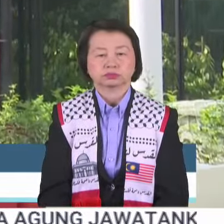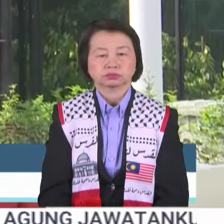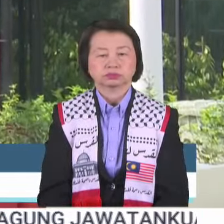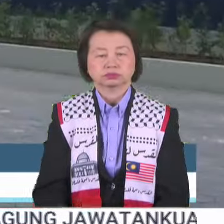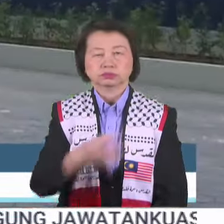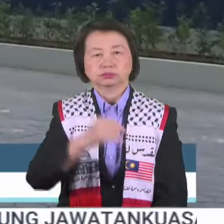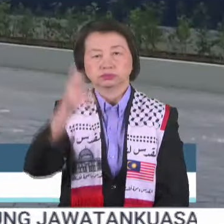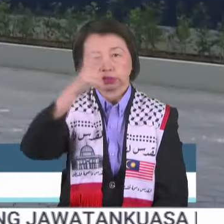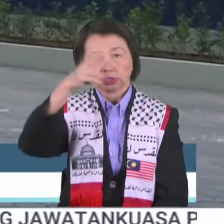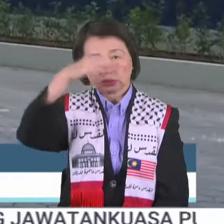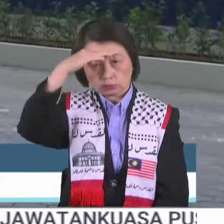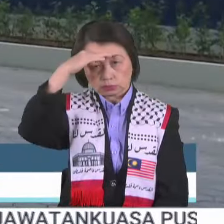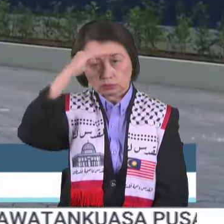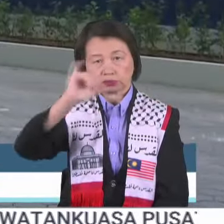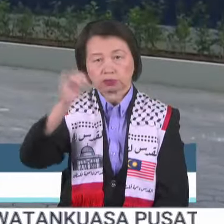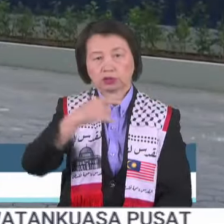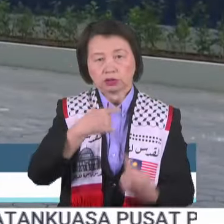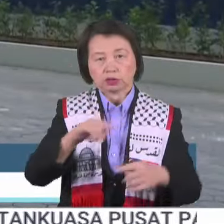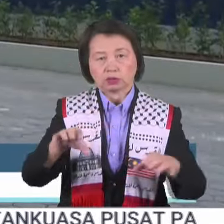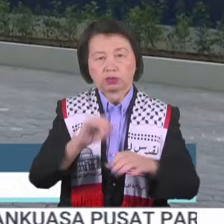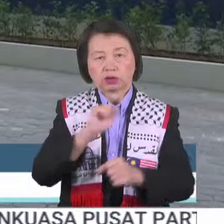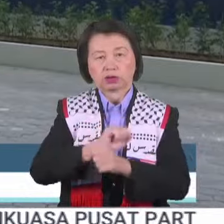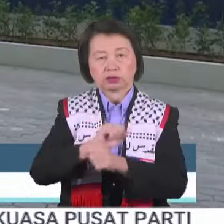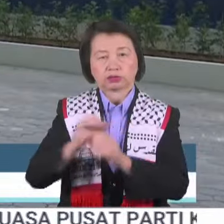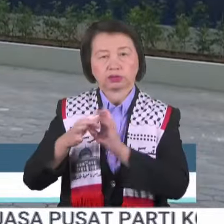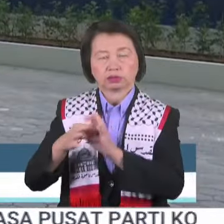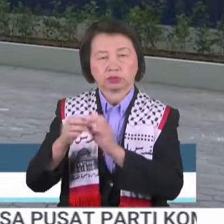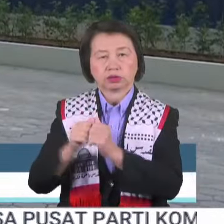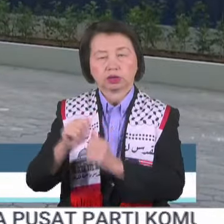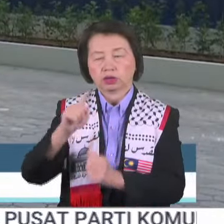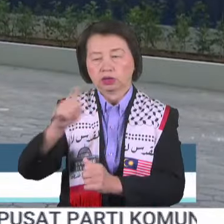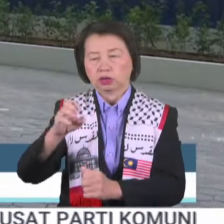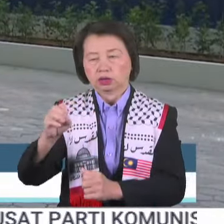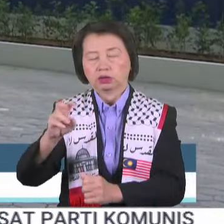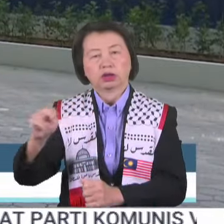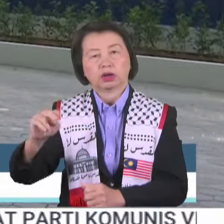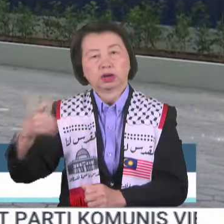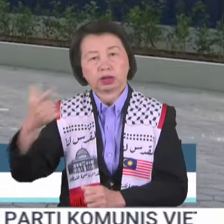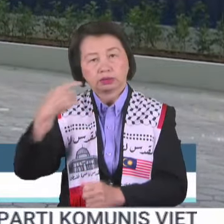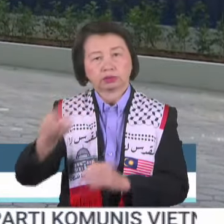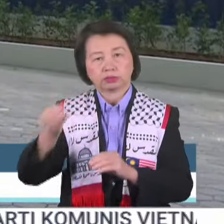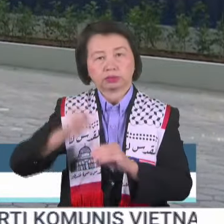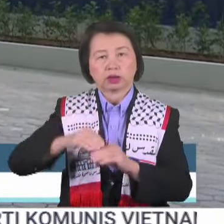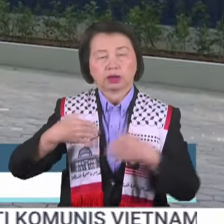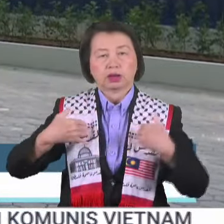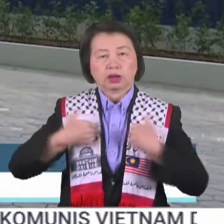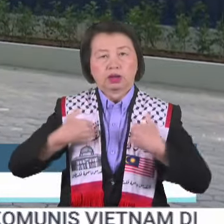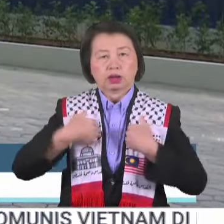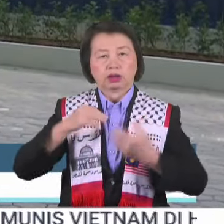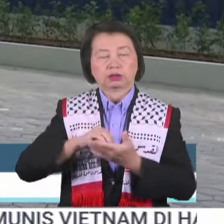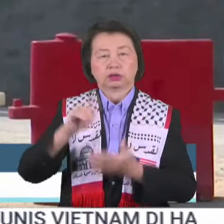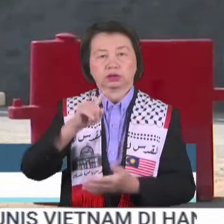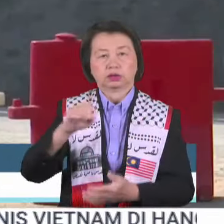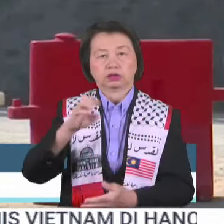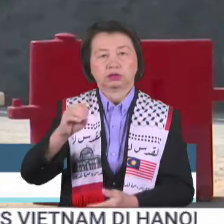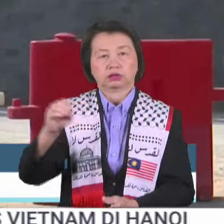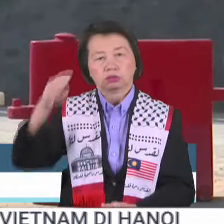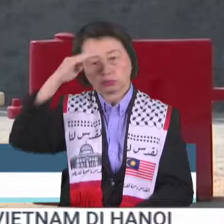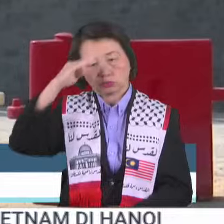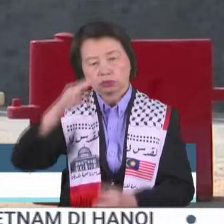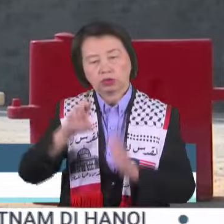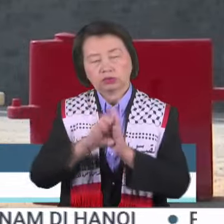Dalam pada itu, Kerajaan Johor juga sedang merangka kerjasama dengan pihak zoo lain untuk menambah haiwan di Zoo Johor.